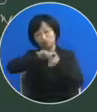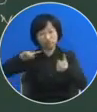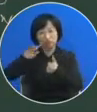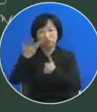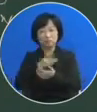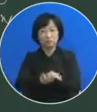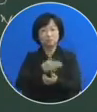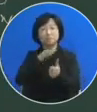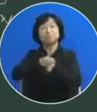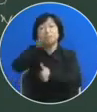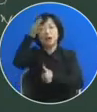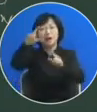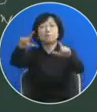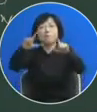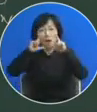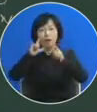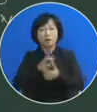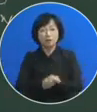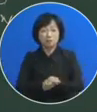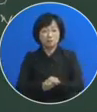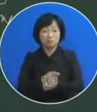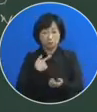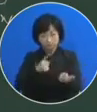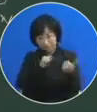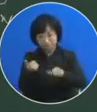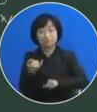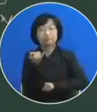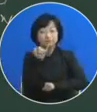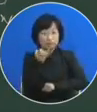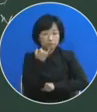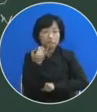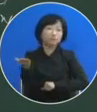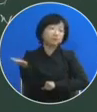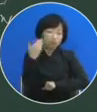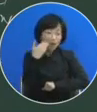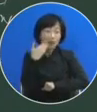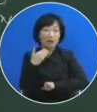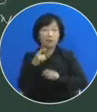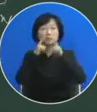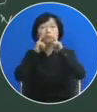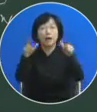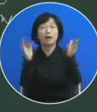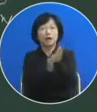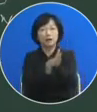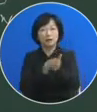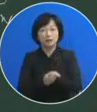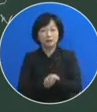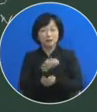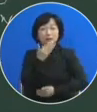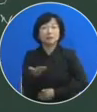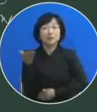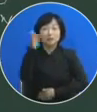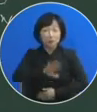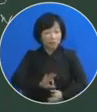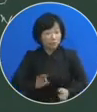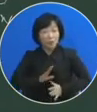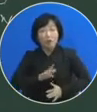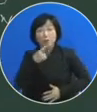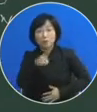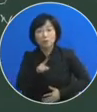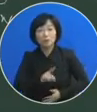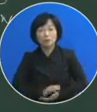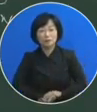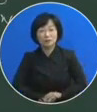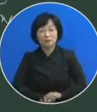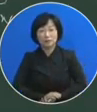they actually gave him the death sentence. 그 믿음을 말하고 생명 걸고 한 거예요. It's talking about that faith. He staked his life and said that. 그런데 이상한 일이요. But a really strange thing